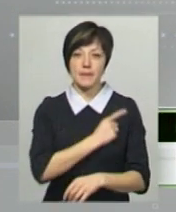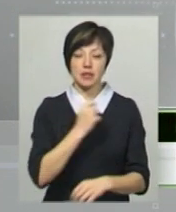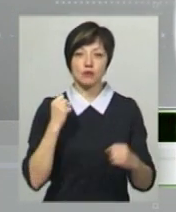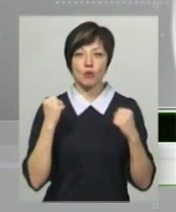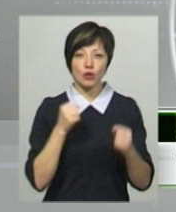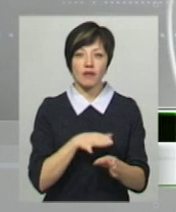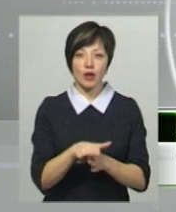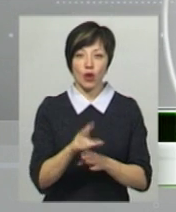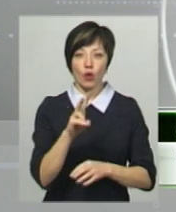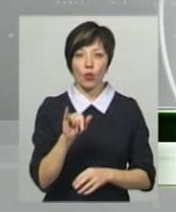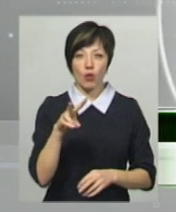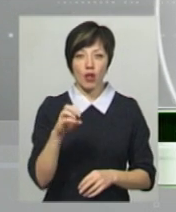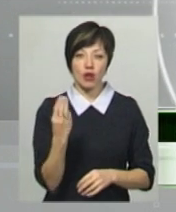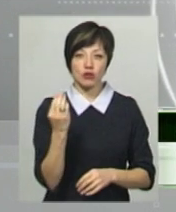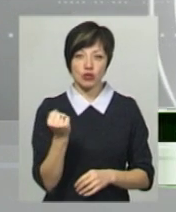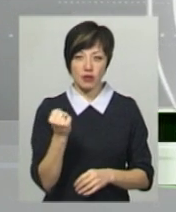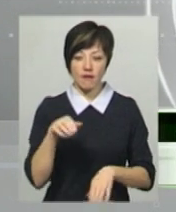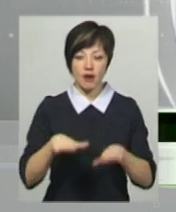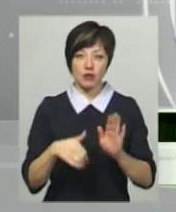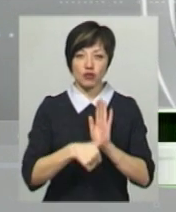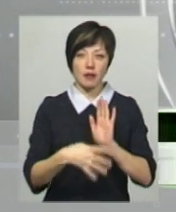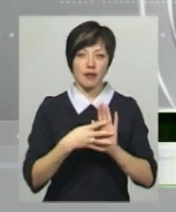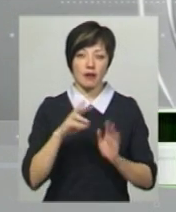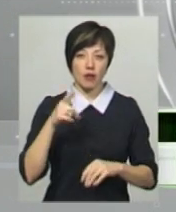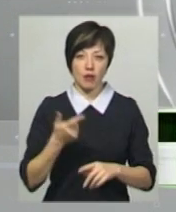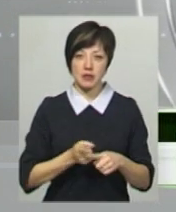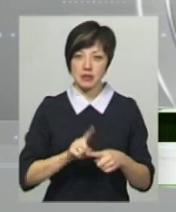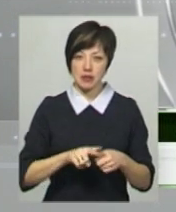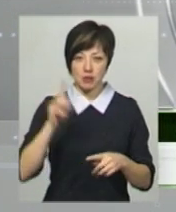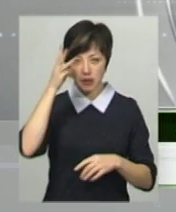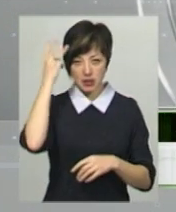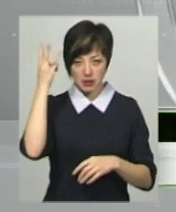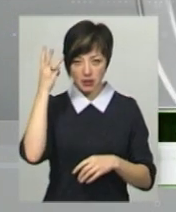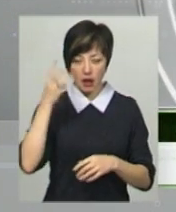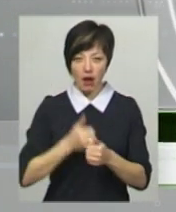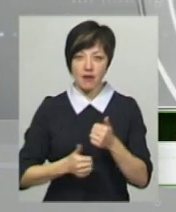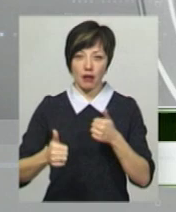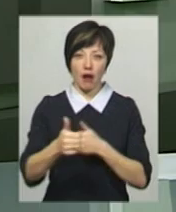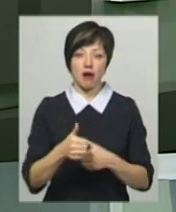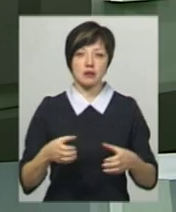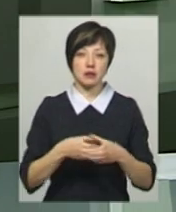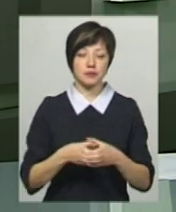спорту виконав Кулеша в вазі 69 кілограм. Це Хмельницький авангард.